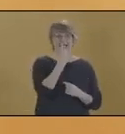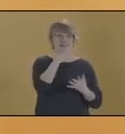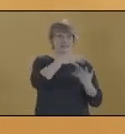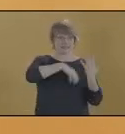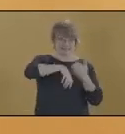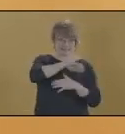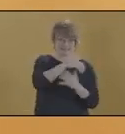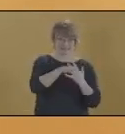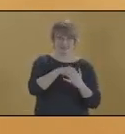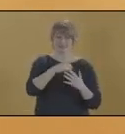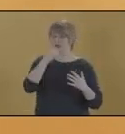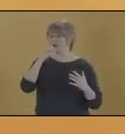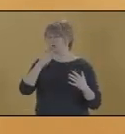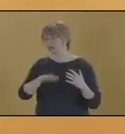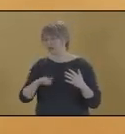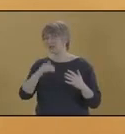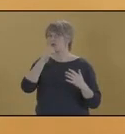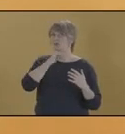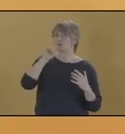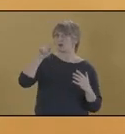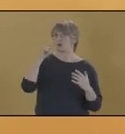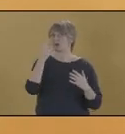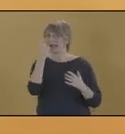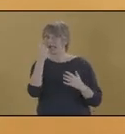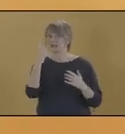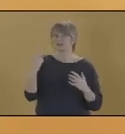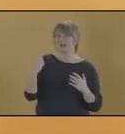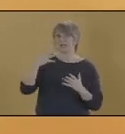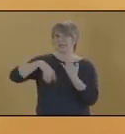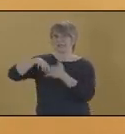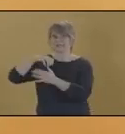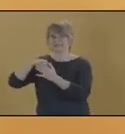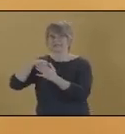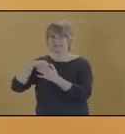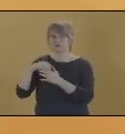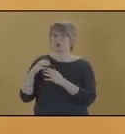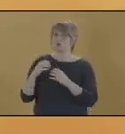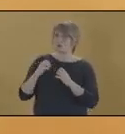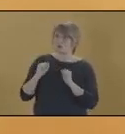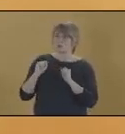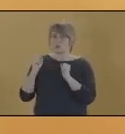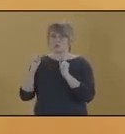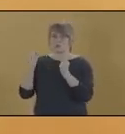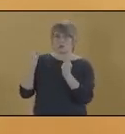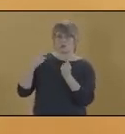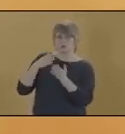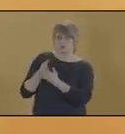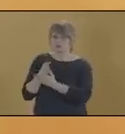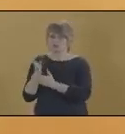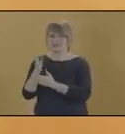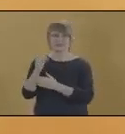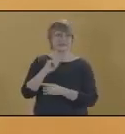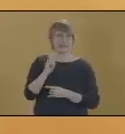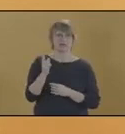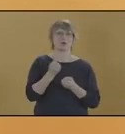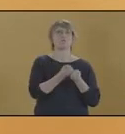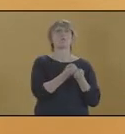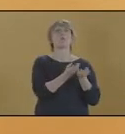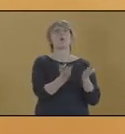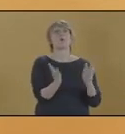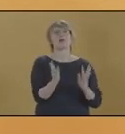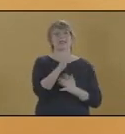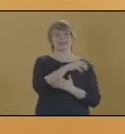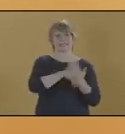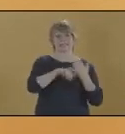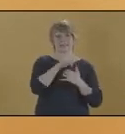oder Jugendliche mit 1 bis 2 Krisen zurechtkommen müssen. Vielmehr ist es so, dass wir heutzutage in einer Art Polykrise leben. Das heißt, es